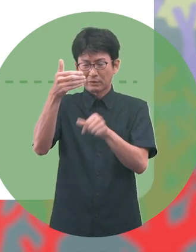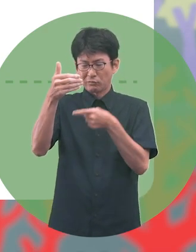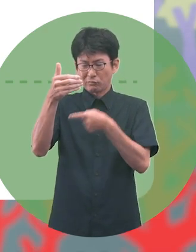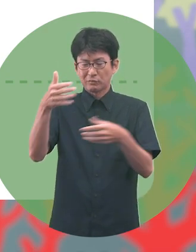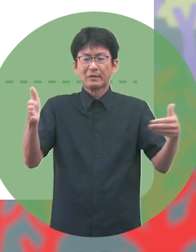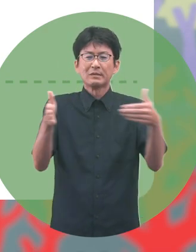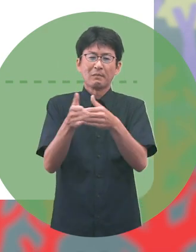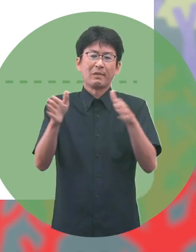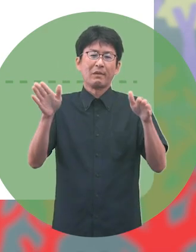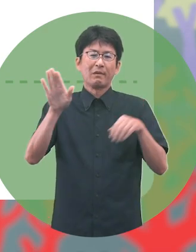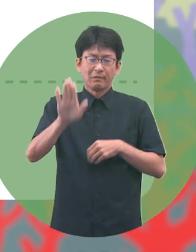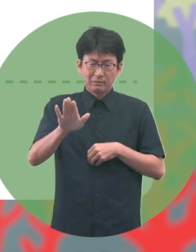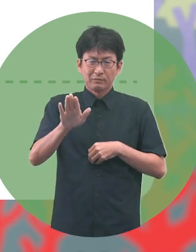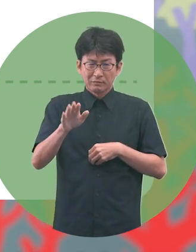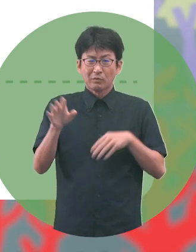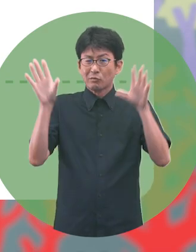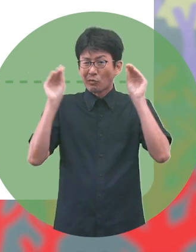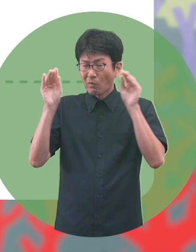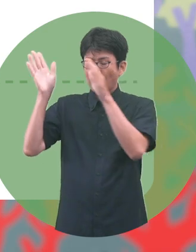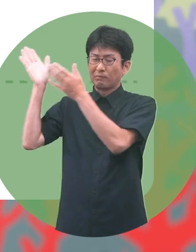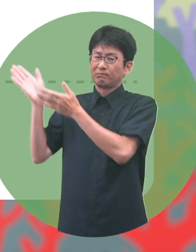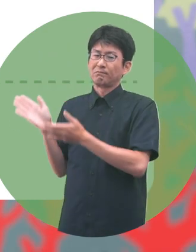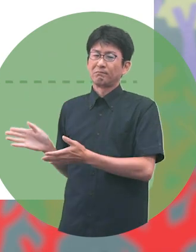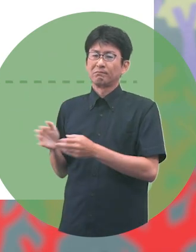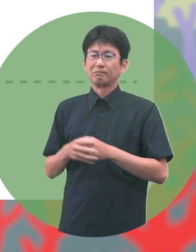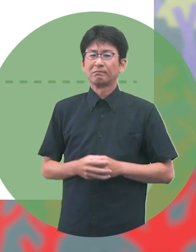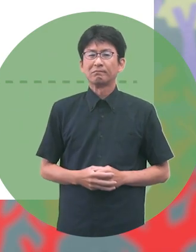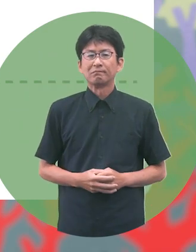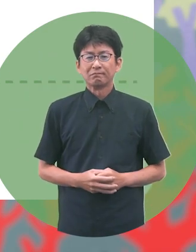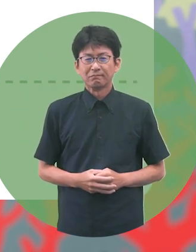です。詳しくはご覧のところまで。